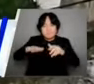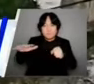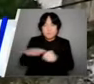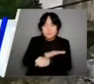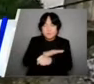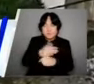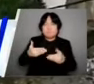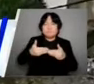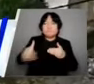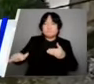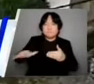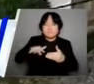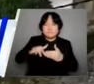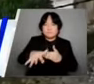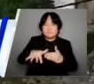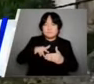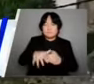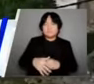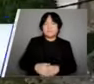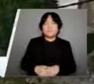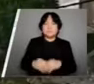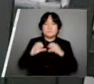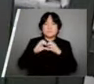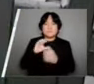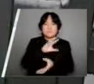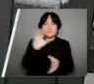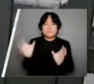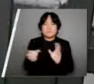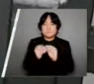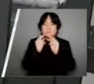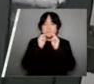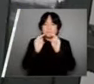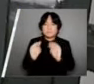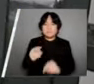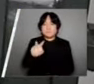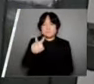Para sa GMA Integrated News, Chino Gaston ang inyong saksi.